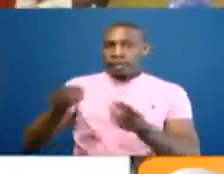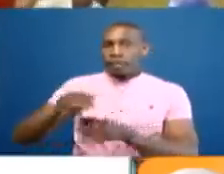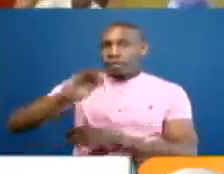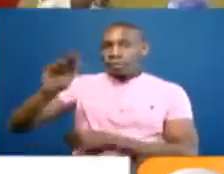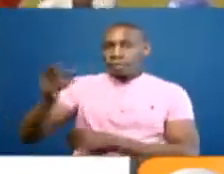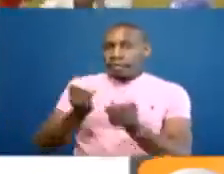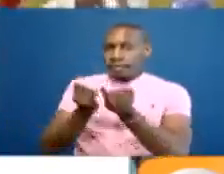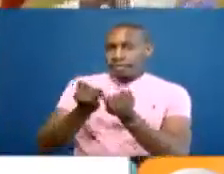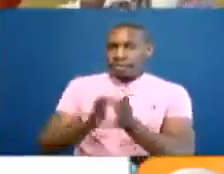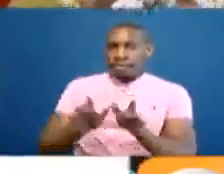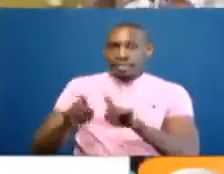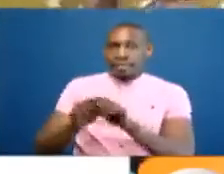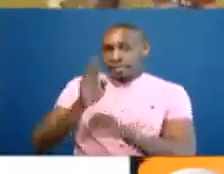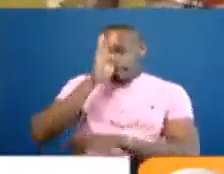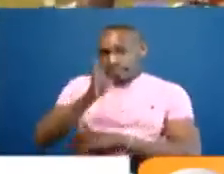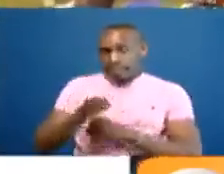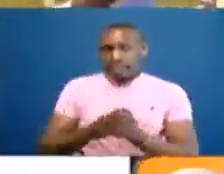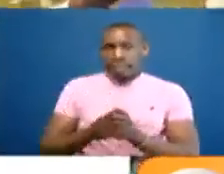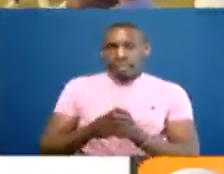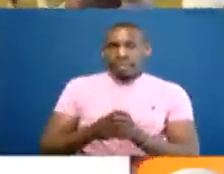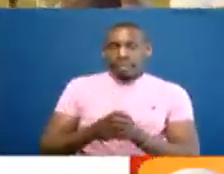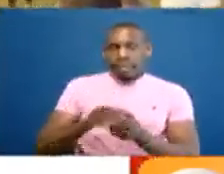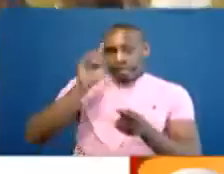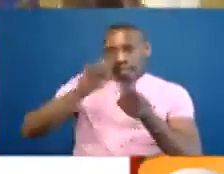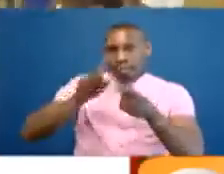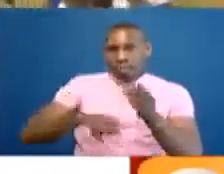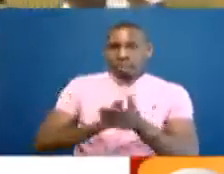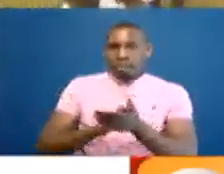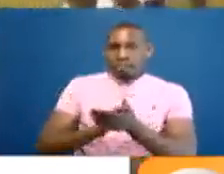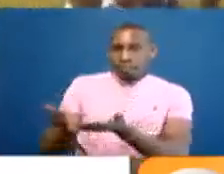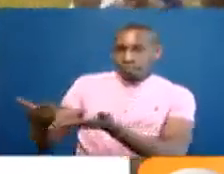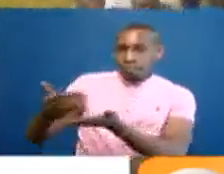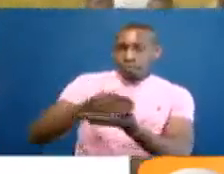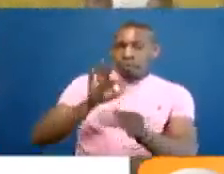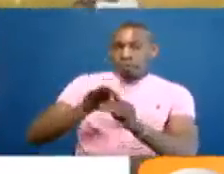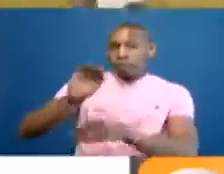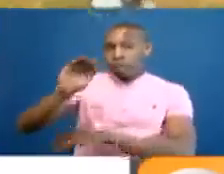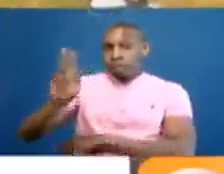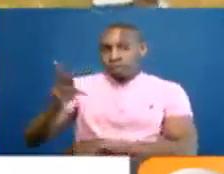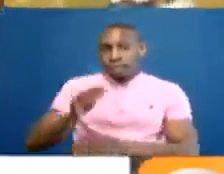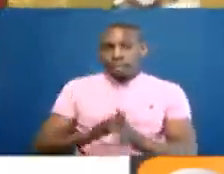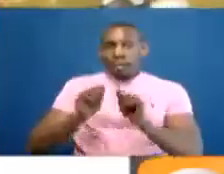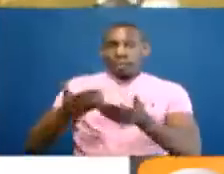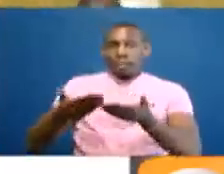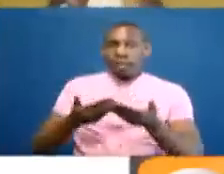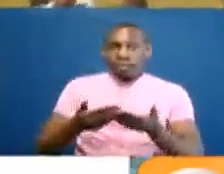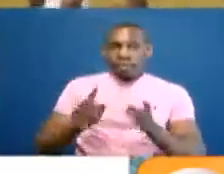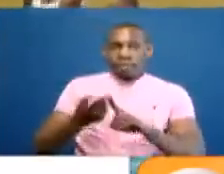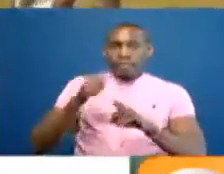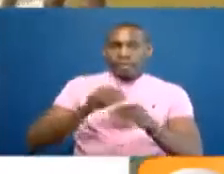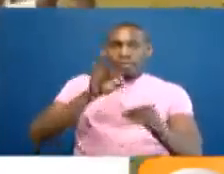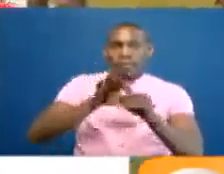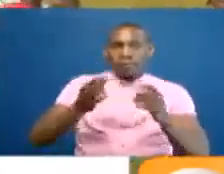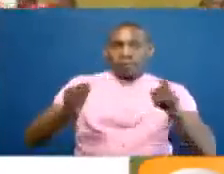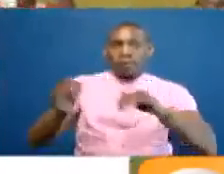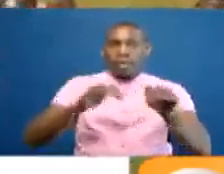Kenya Saturday and Sunday with an aim to ensure that he marshal numbers in the Mount Kenya region to give him a round one win